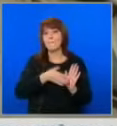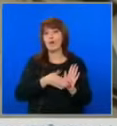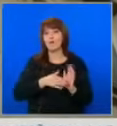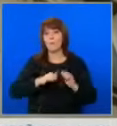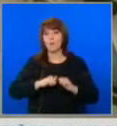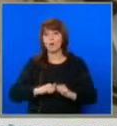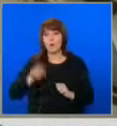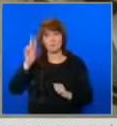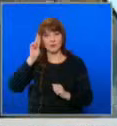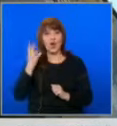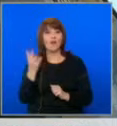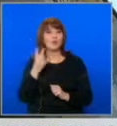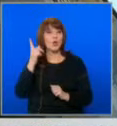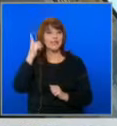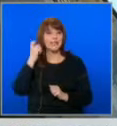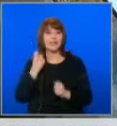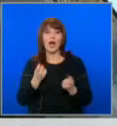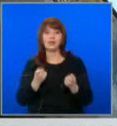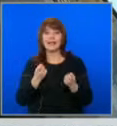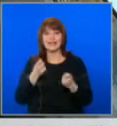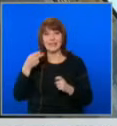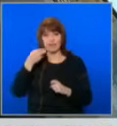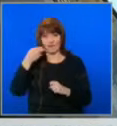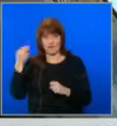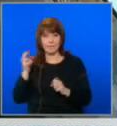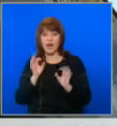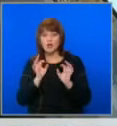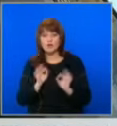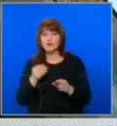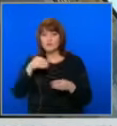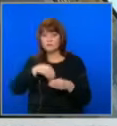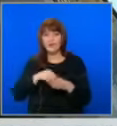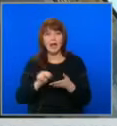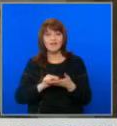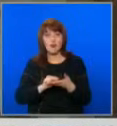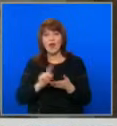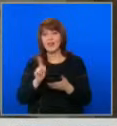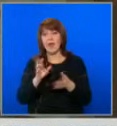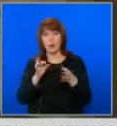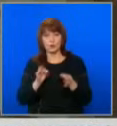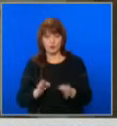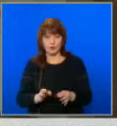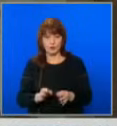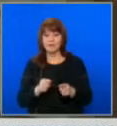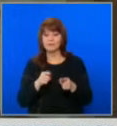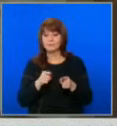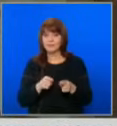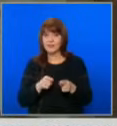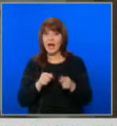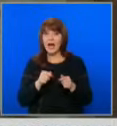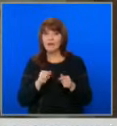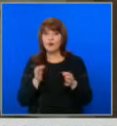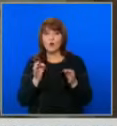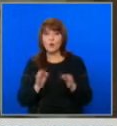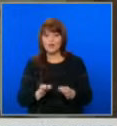служба вторият сигнал е подаден от гръцката фирма но за точното му съдържание от нап не уточняват образуваното производство